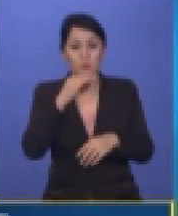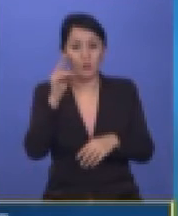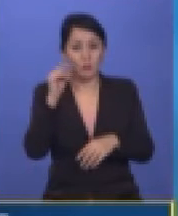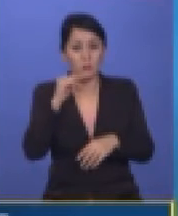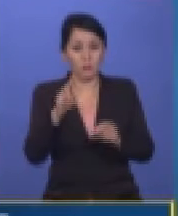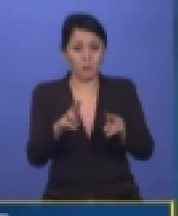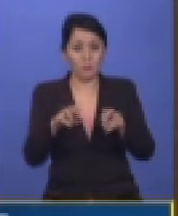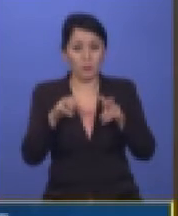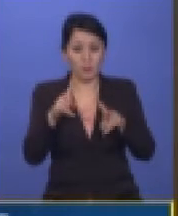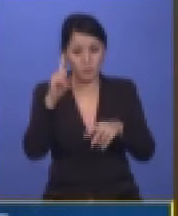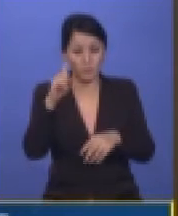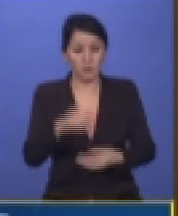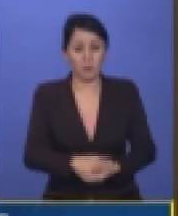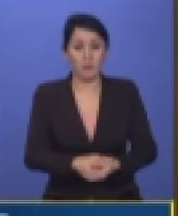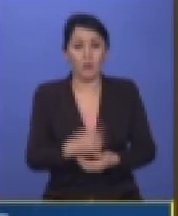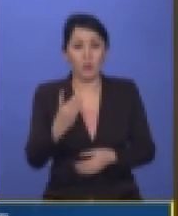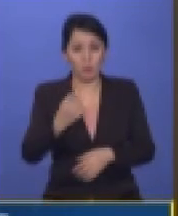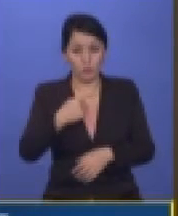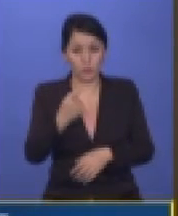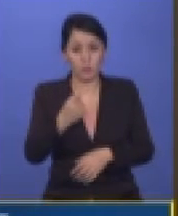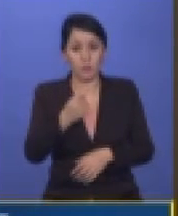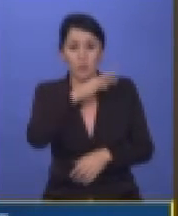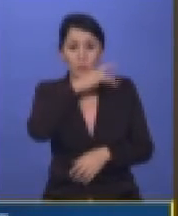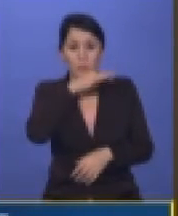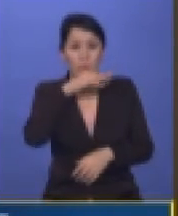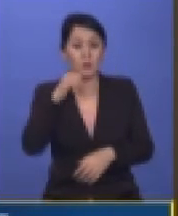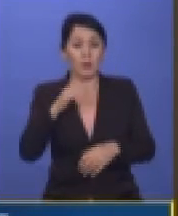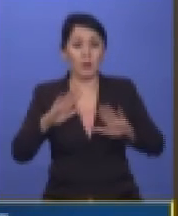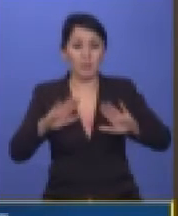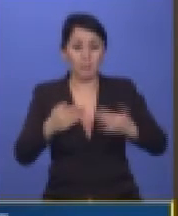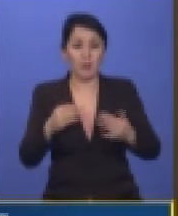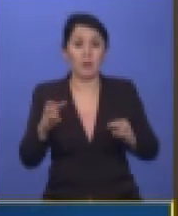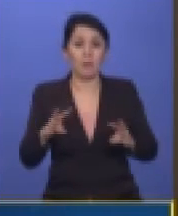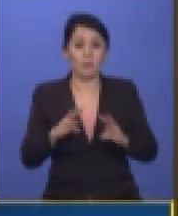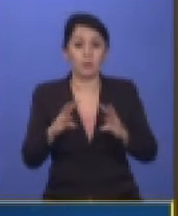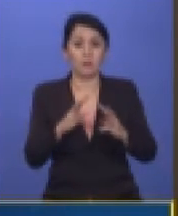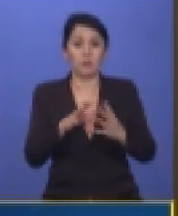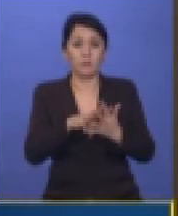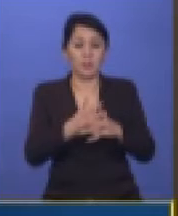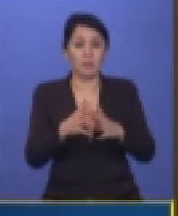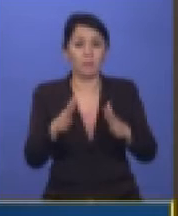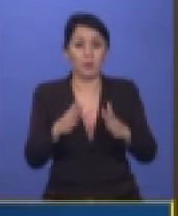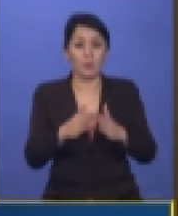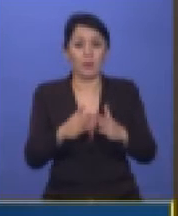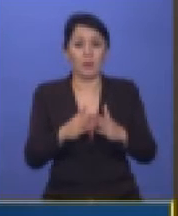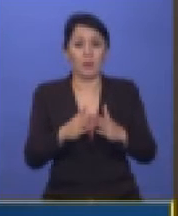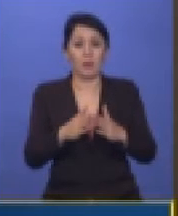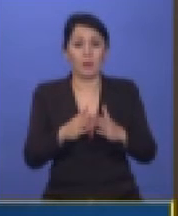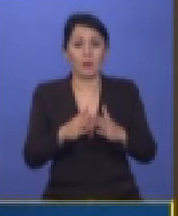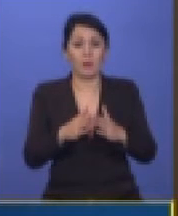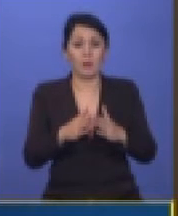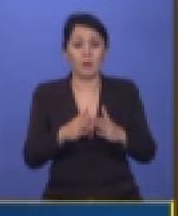специалисты экстренных служб. Следует отметить, что большая часть таких возгораний происходит в жилом секторе. Это